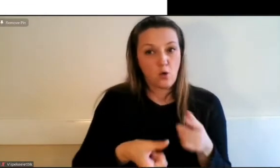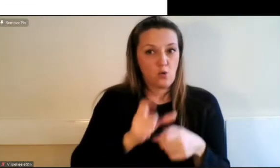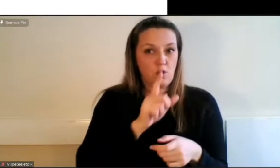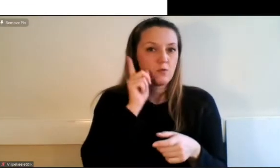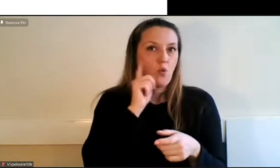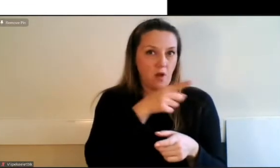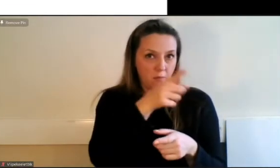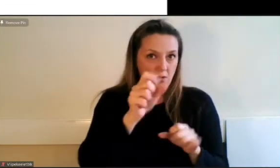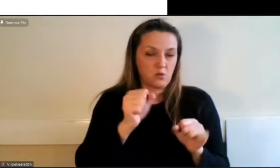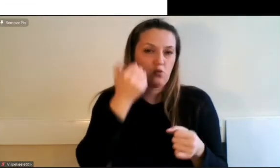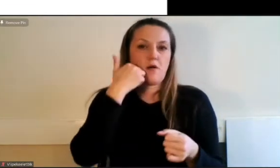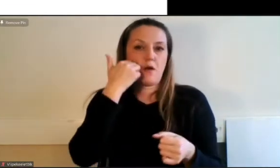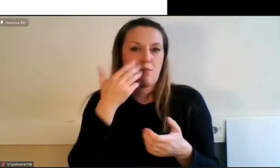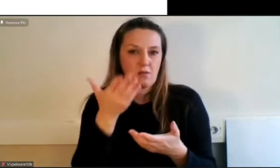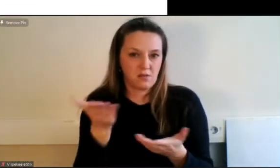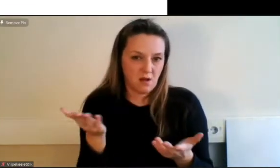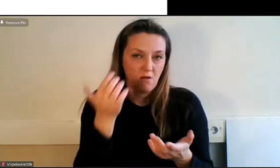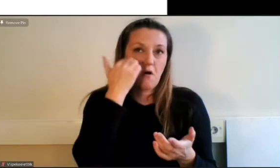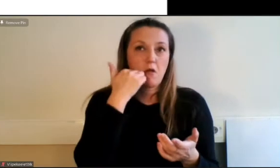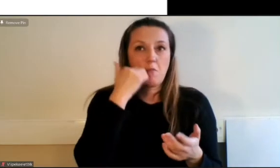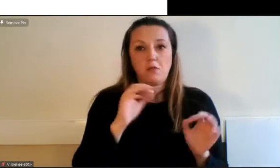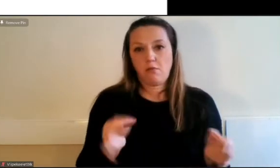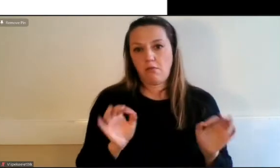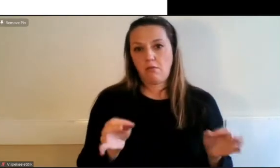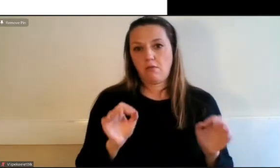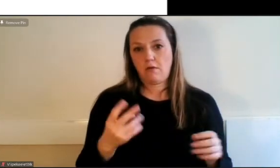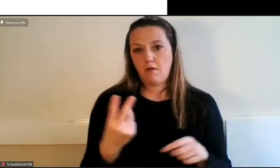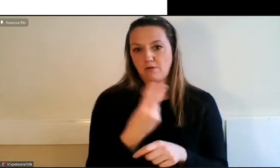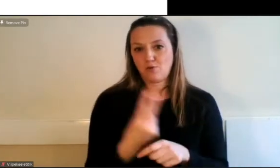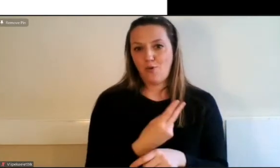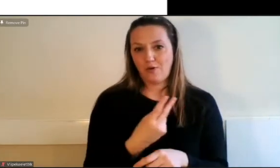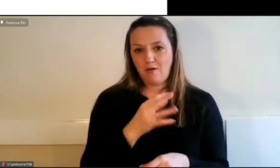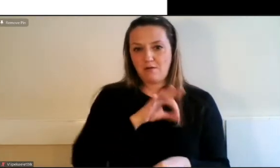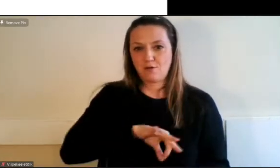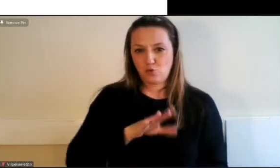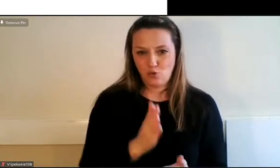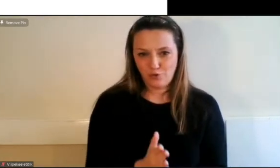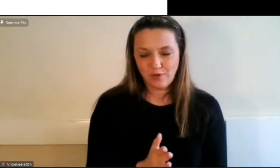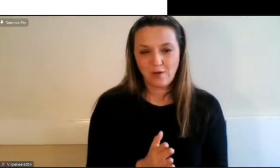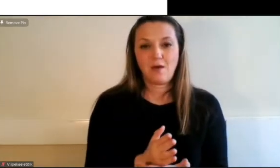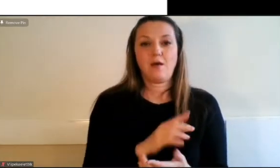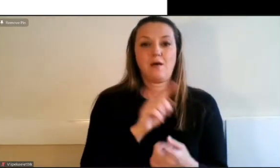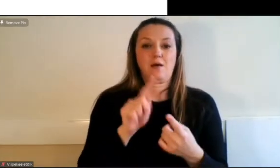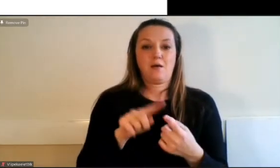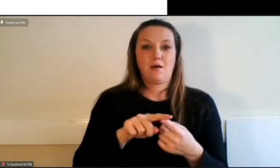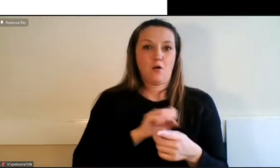Me saame vaktsineerimisega väga hea kaitse koroonaviiruse vastu, siis mis need riskid on? Vaktsineerimise kõrvaltoimed ei ole